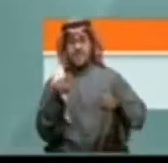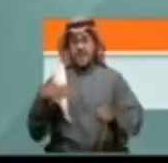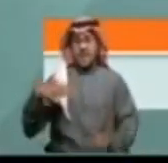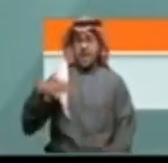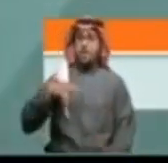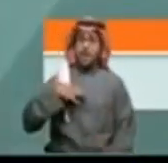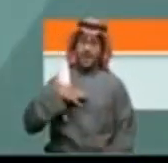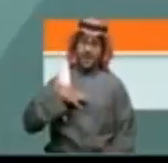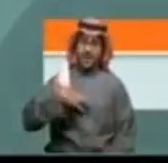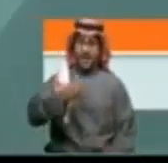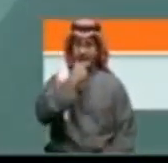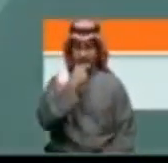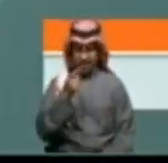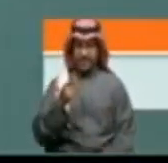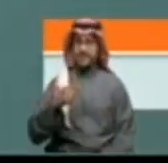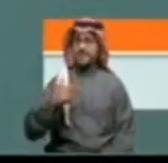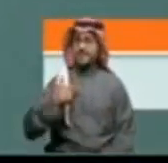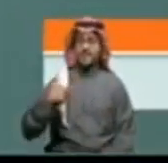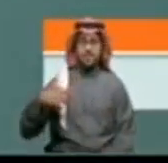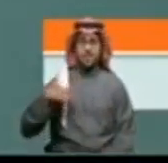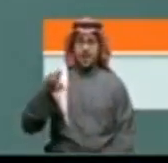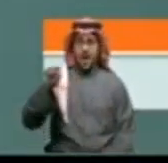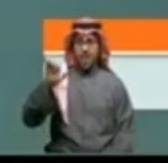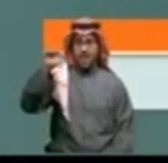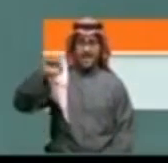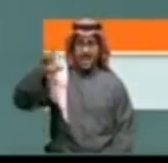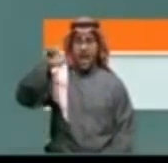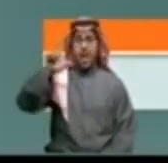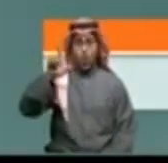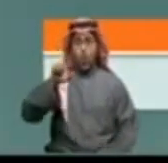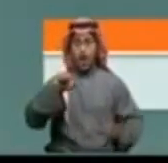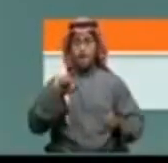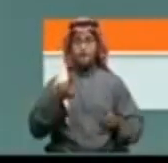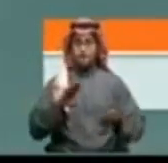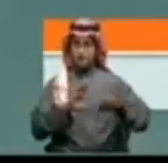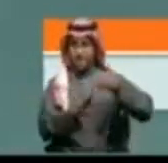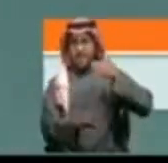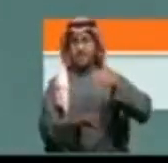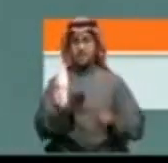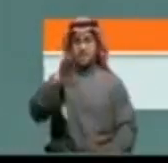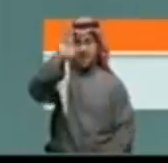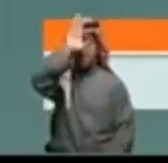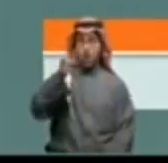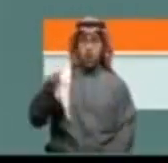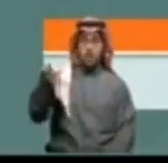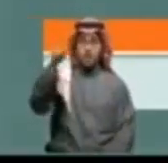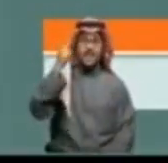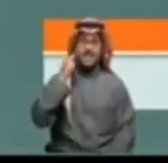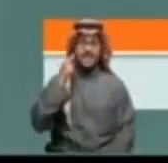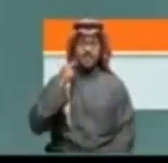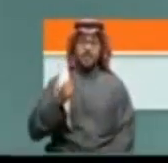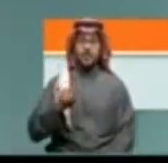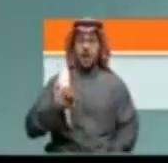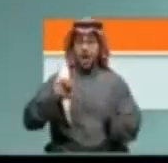حفظه الله، يرعى صاحب السمو الملكي الأمير فيصل بن بندر بن عبد العزيز أمير منطقة الرياض بعد غد السبت حفل